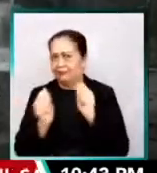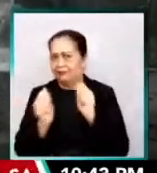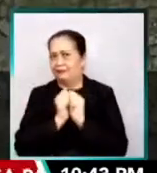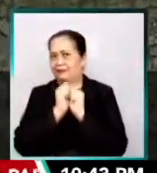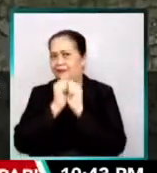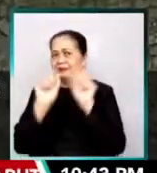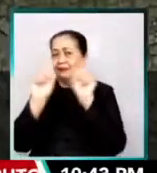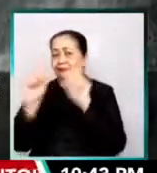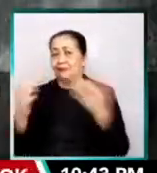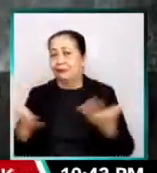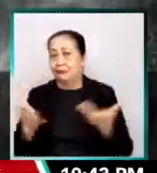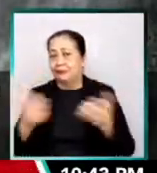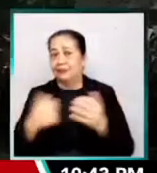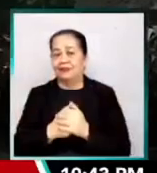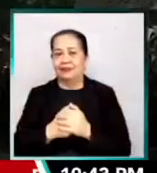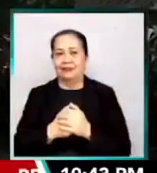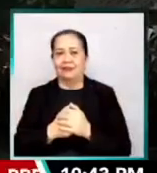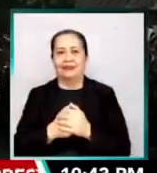sa